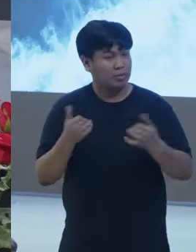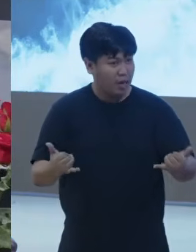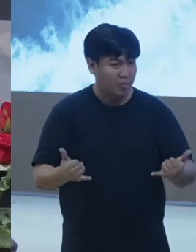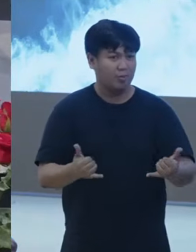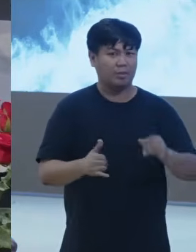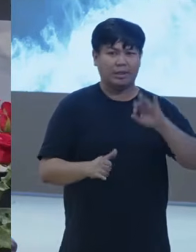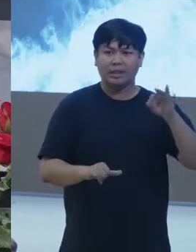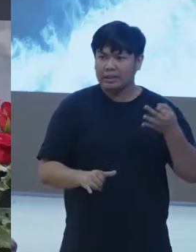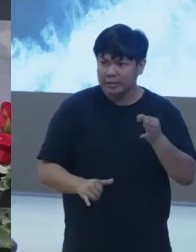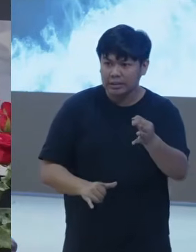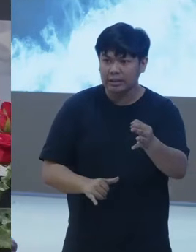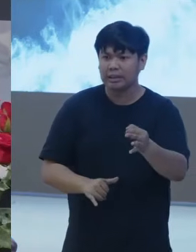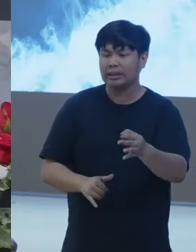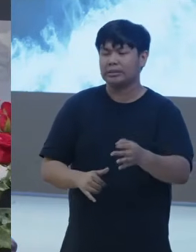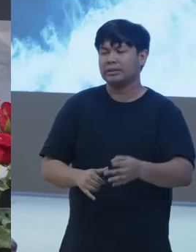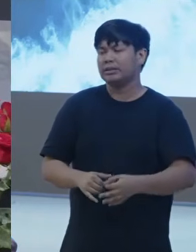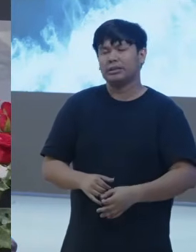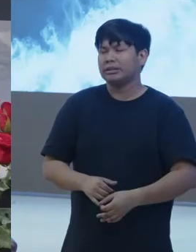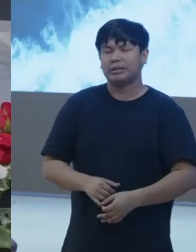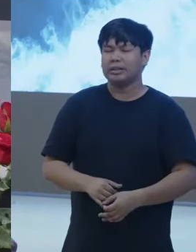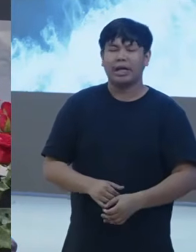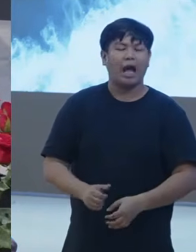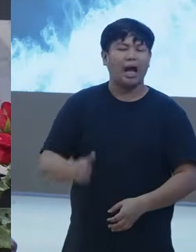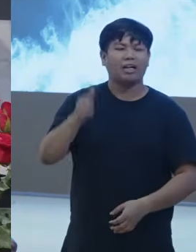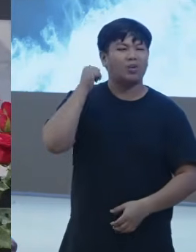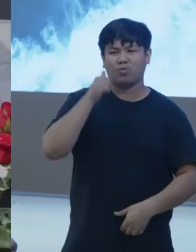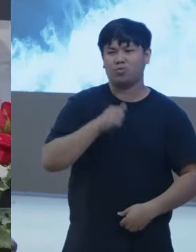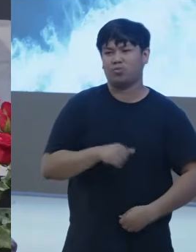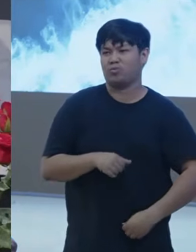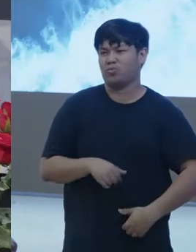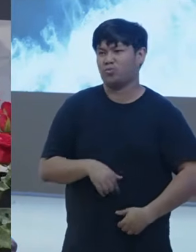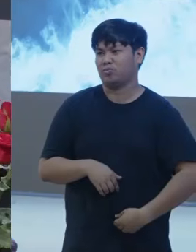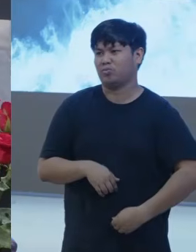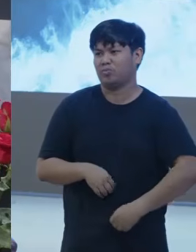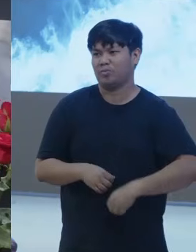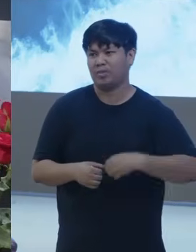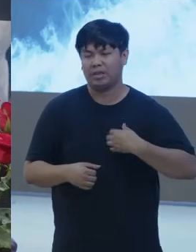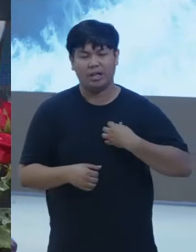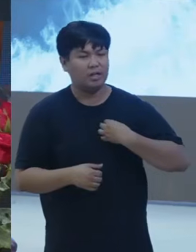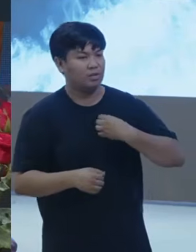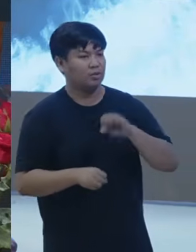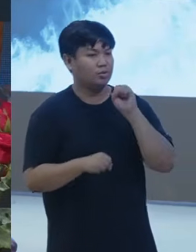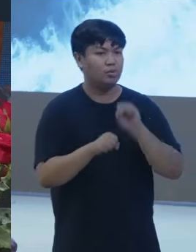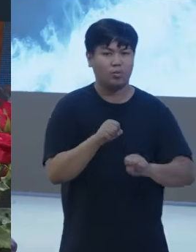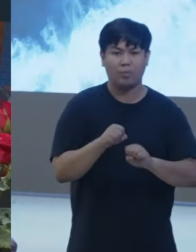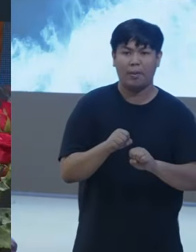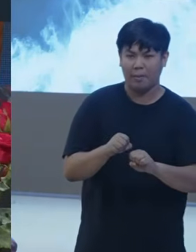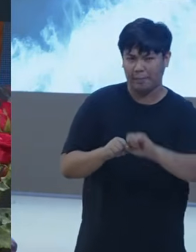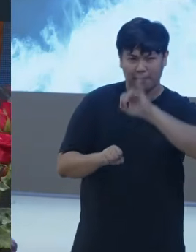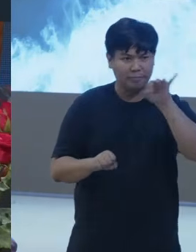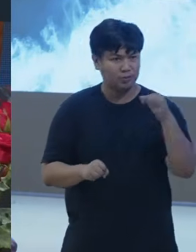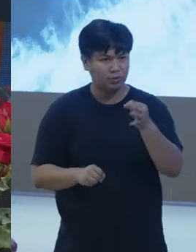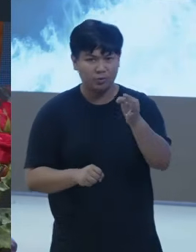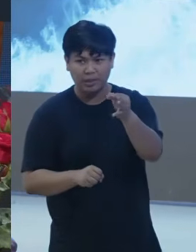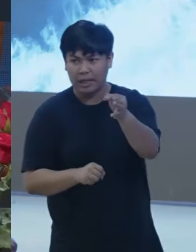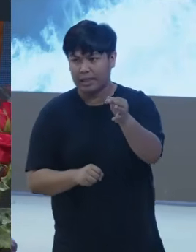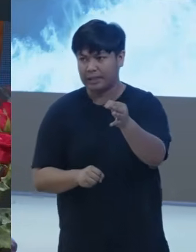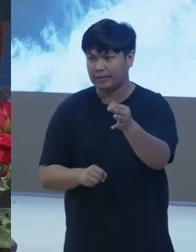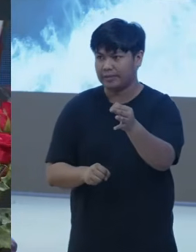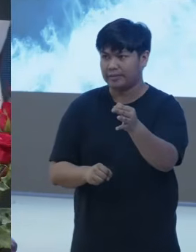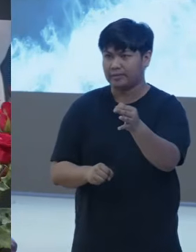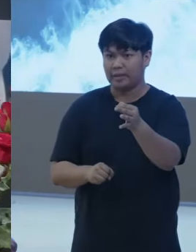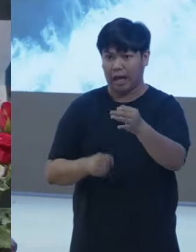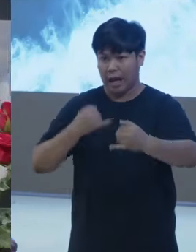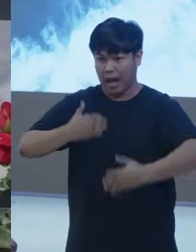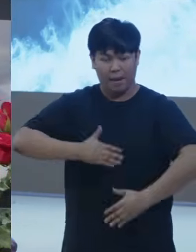So next time magbibigay siya ng babala, palagay niyo papakinggan pa siya. Siguro gano'n ang iniisip ni Jonah. Imbis na